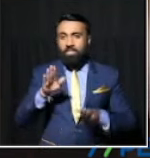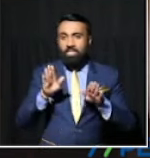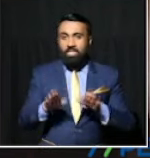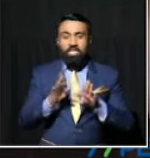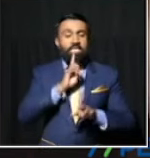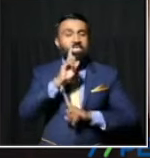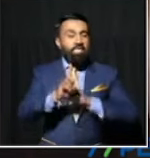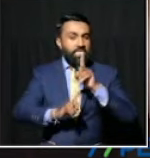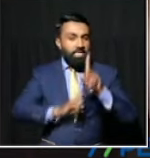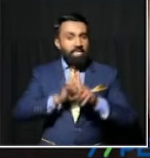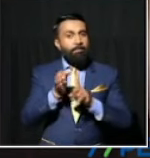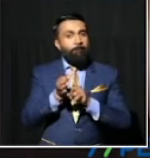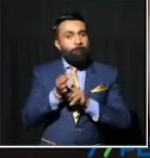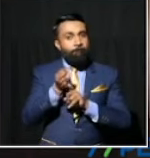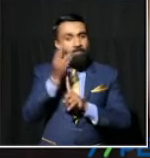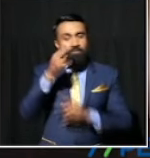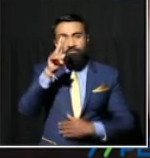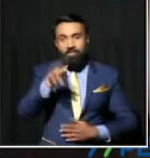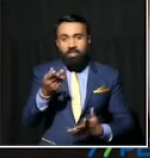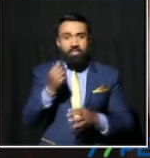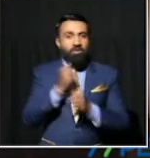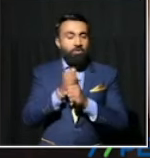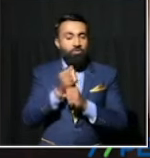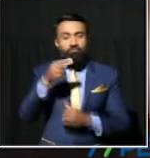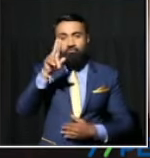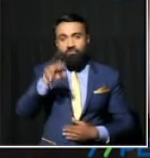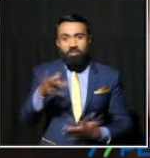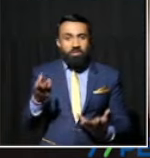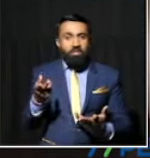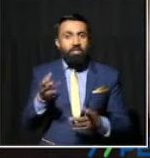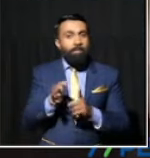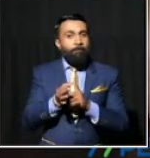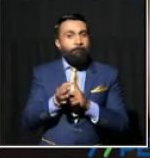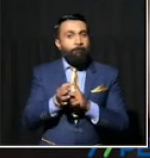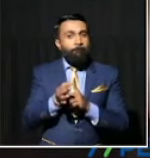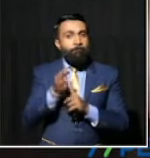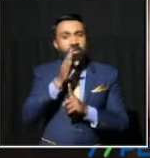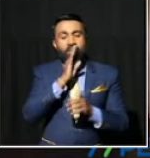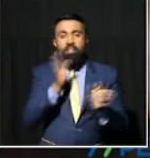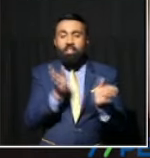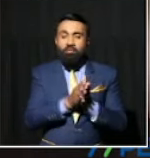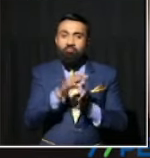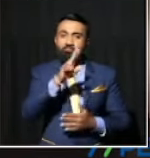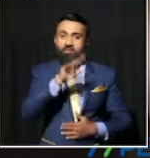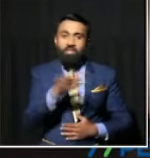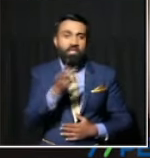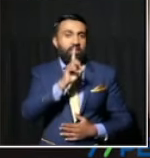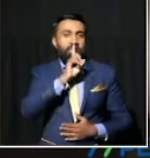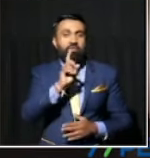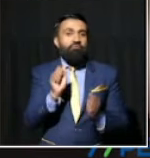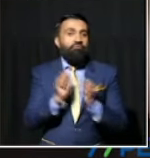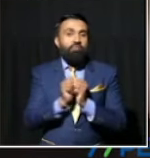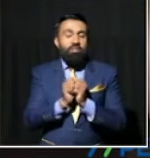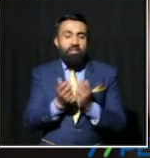එකෙන් ජනාධිපතිතුමා ගැන විශ්වාසයක් නැහැ, ආණ්ඩුව ගැන විශ්වාසයක් නැහැ, ජනාධිපතිතුමා ගාව ඉන්න අය ගැන විශ්වාසයක් නැහැ කීකියා ඉන්න එක තේරුමක් නැහැ. එහෙම ඉන්න